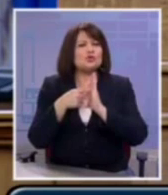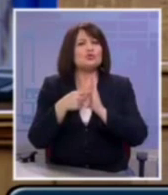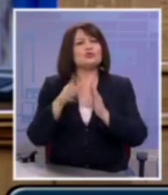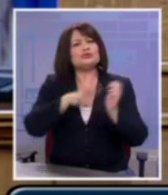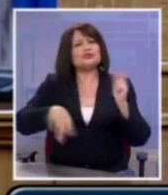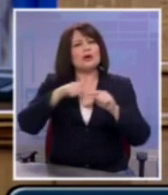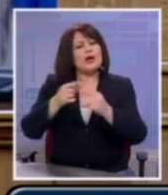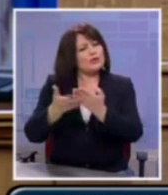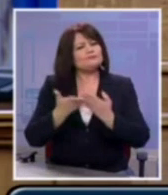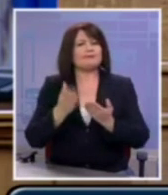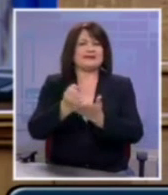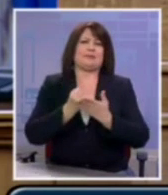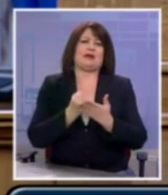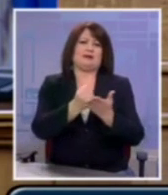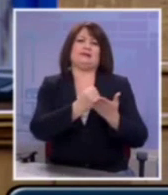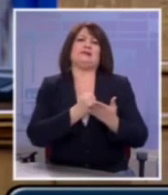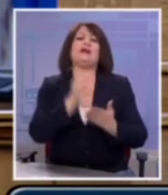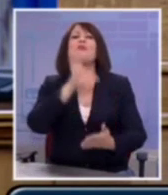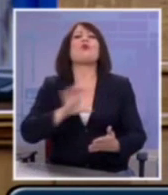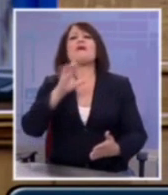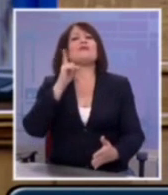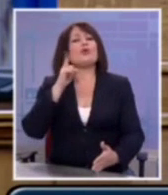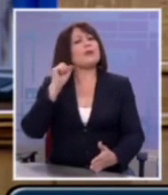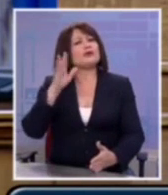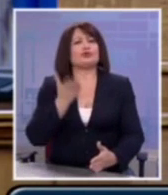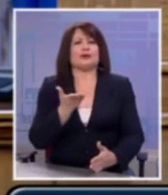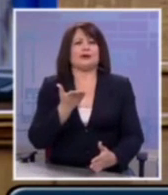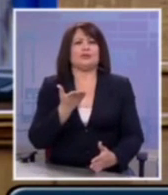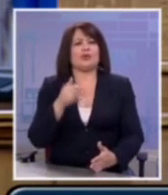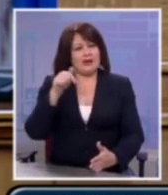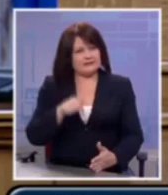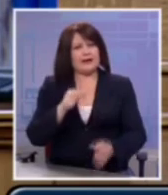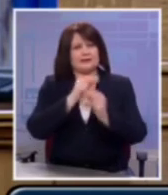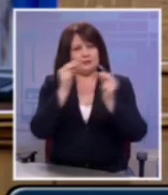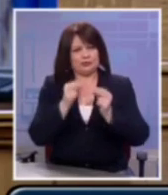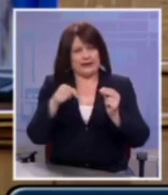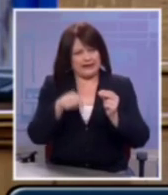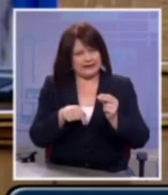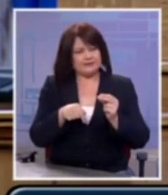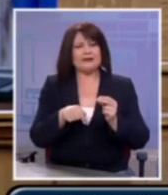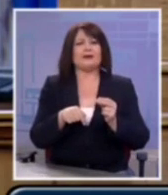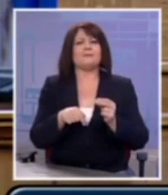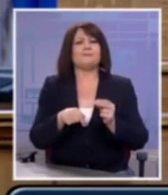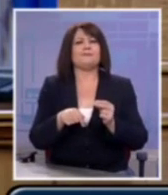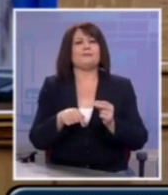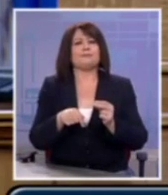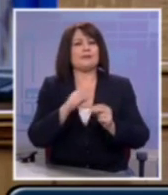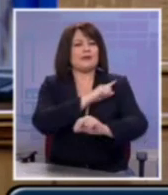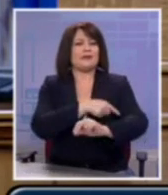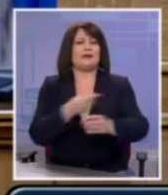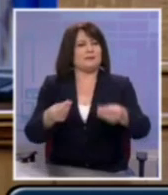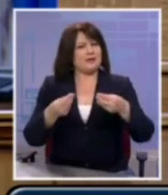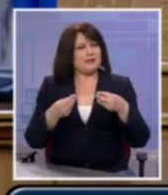ελληνικό λαό. Τα προκαταρκτικά πορίσματα της Επιτροπής Αλήθειας Δημοσίου Χρέους μας